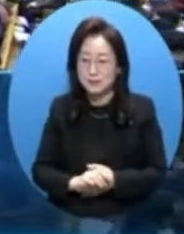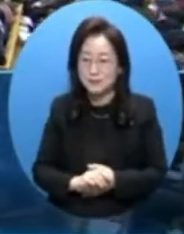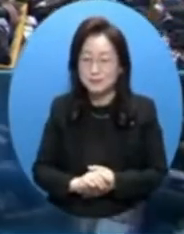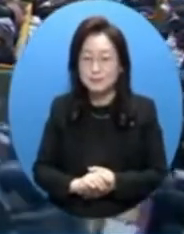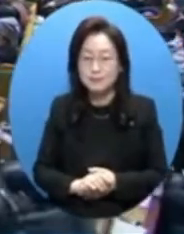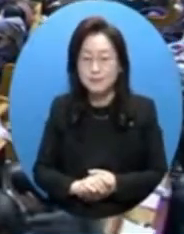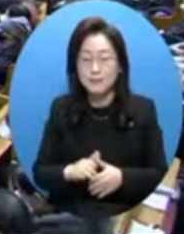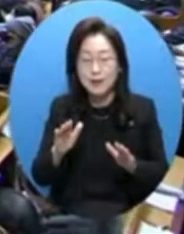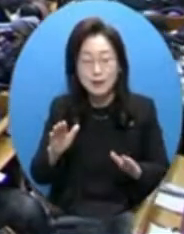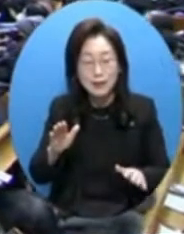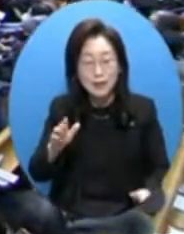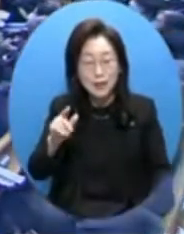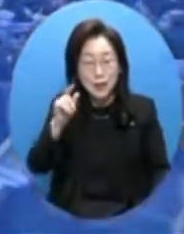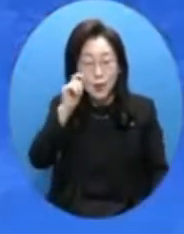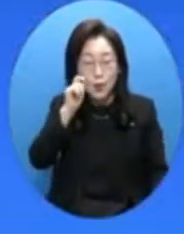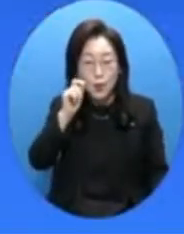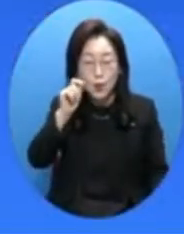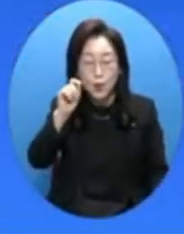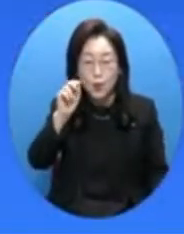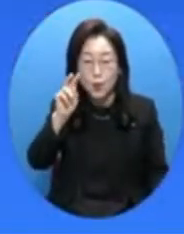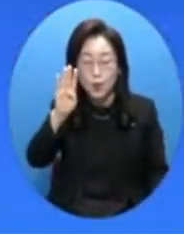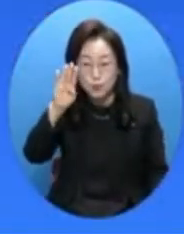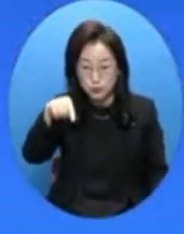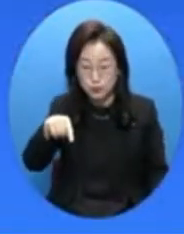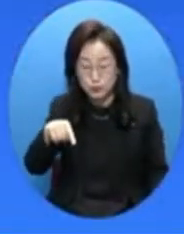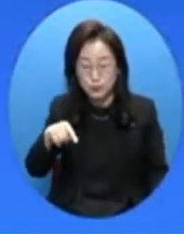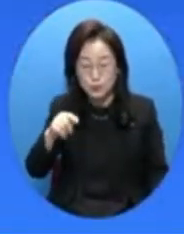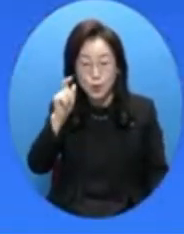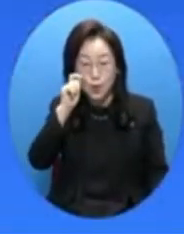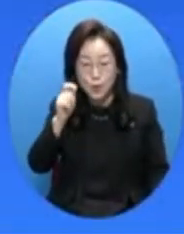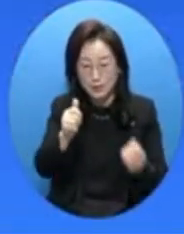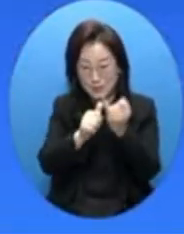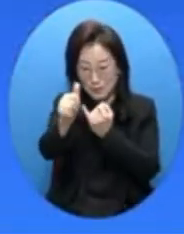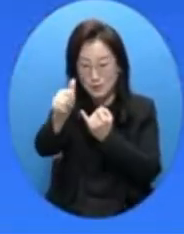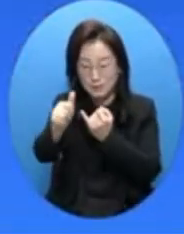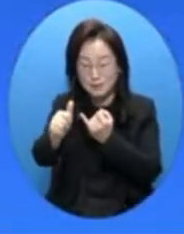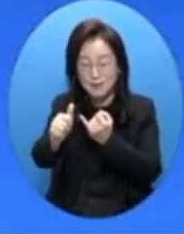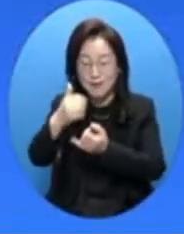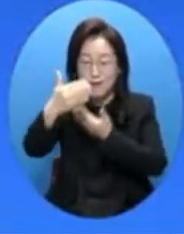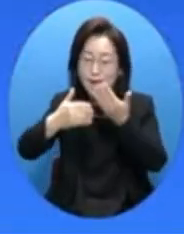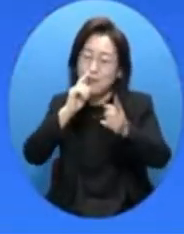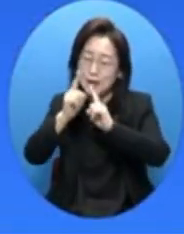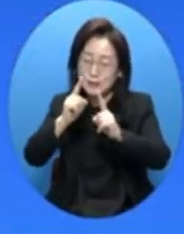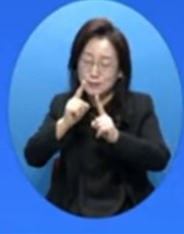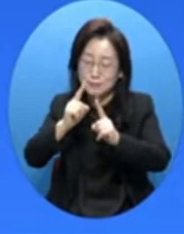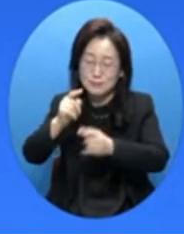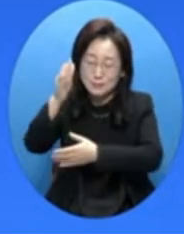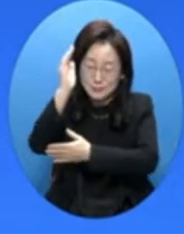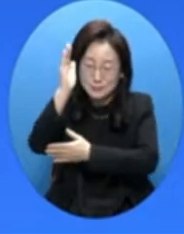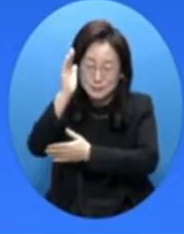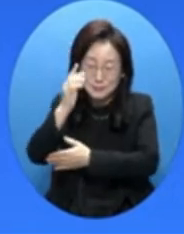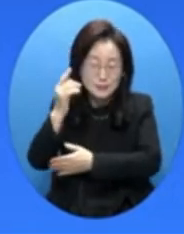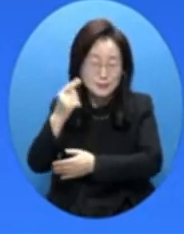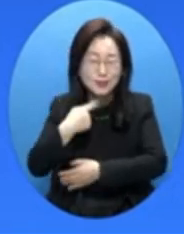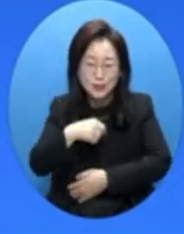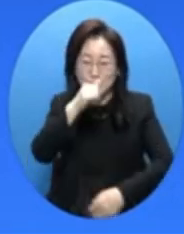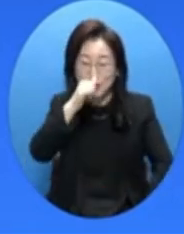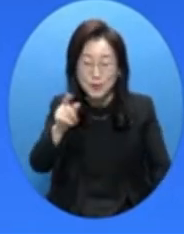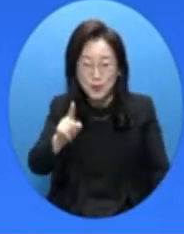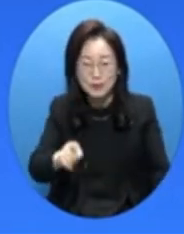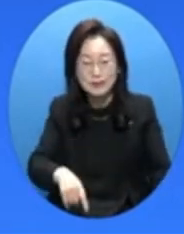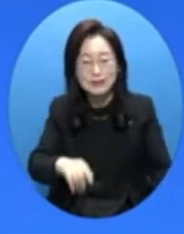저희 고모부께서이 성경 말씀을 가지고 하셨던 말씀이 기원합니다이 목사 내가